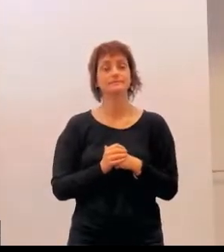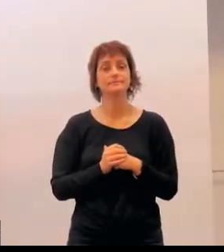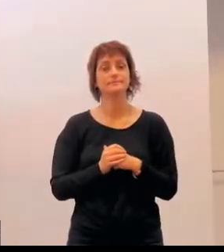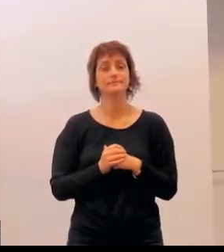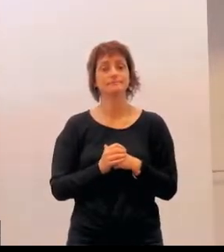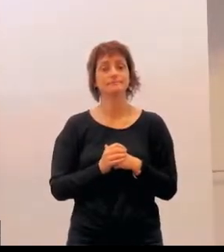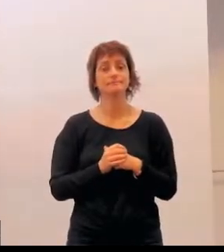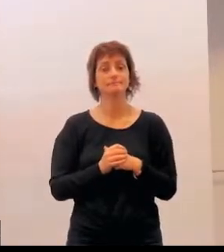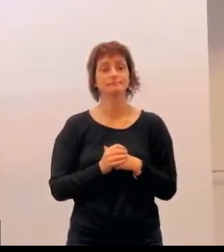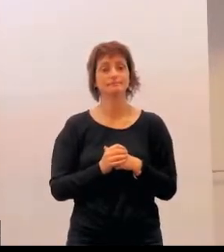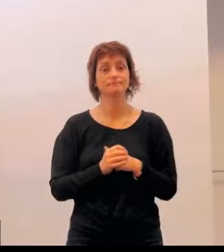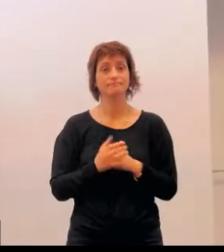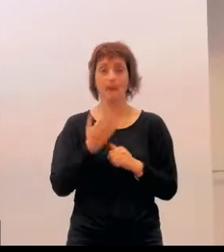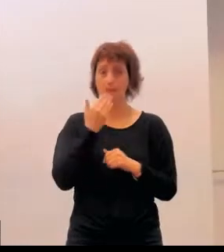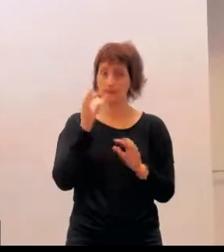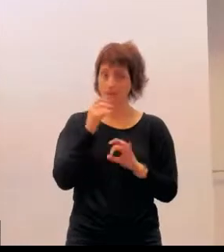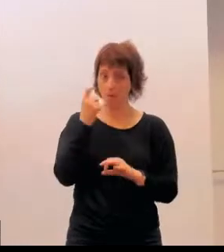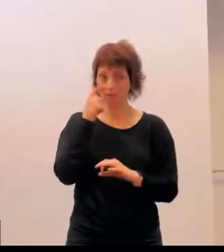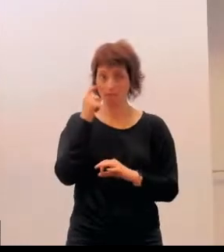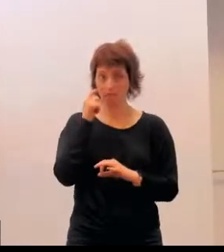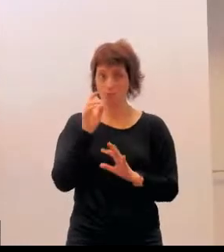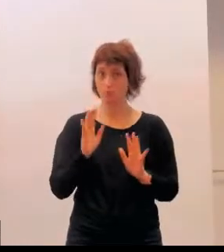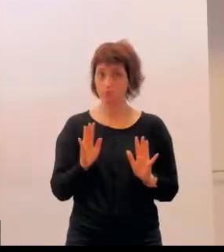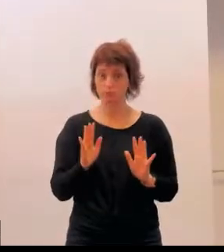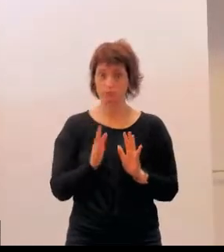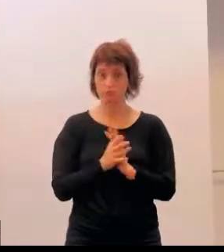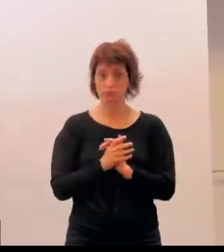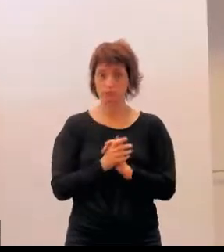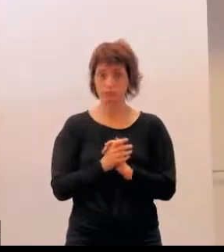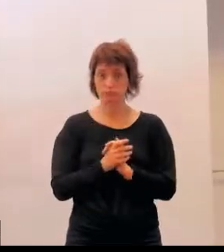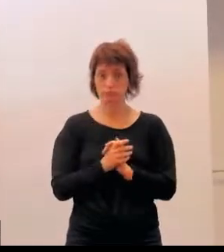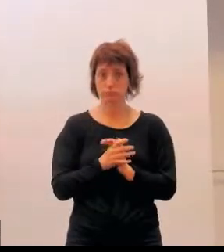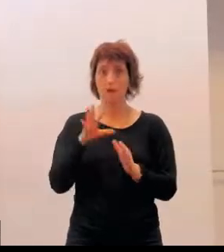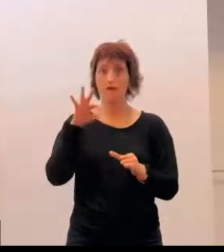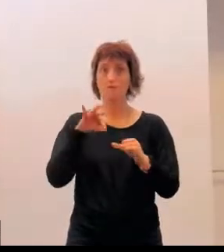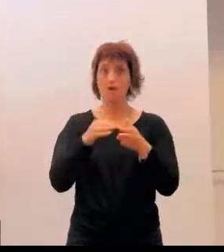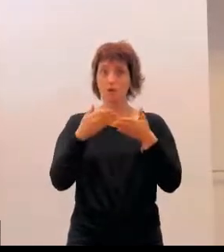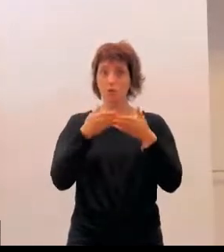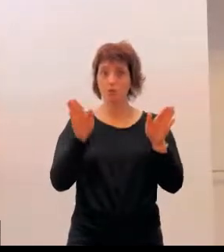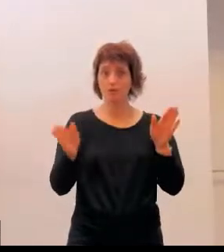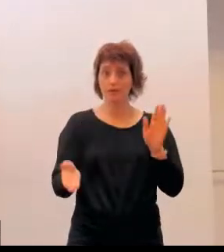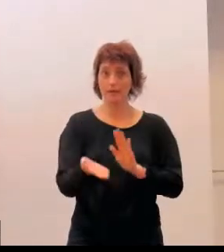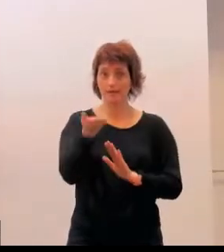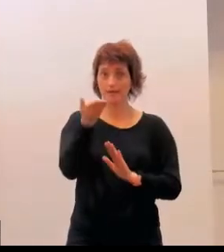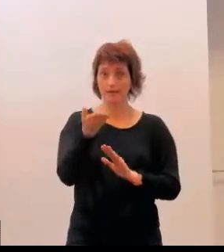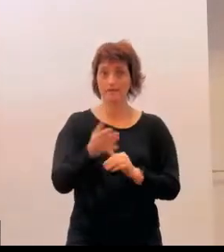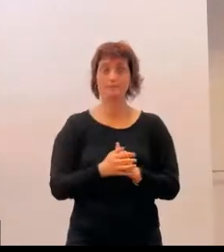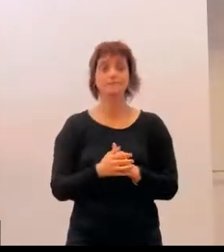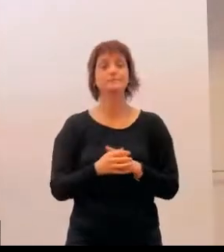Merci. Pas d'observation. Le scrutin est ouvert.